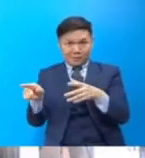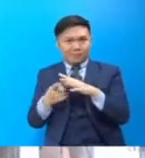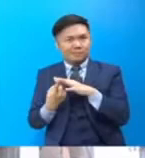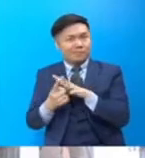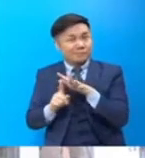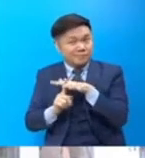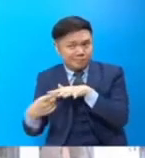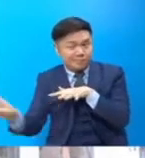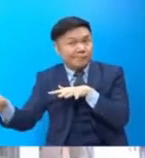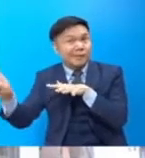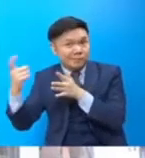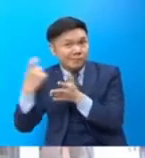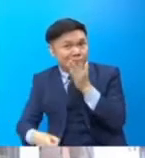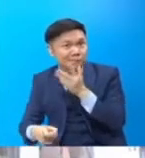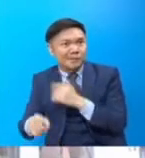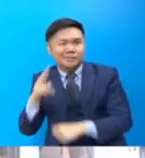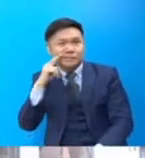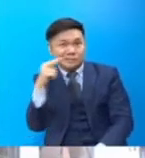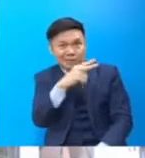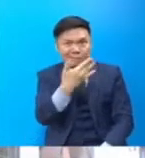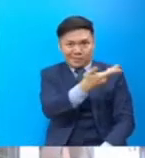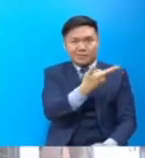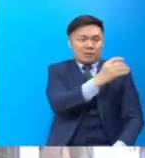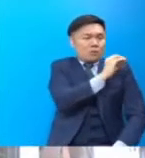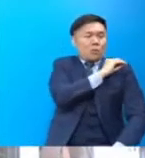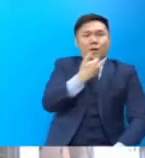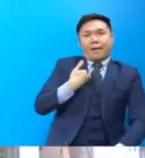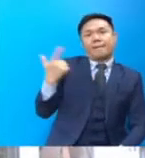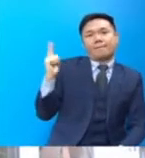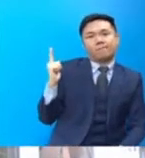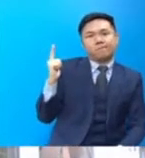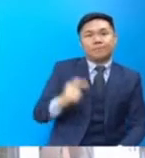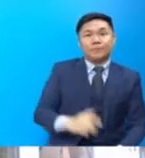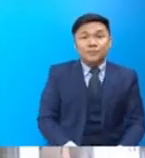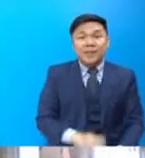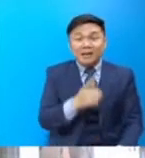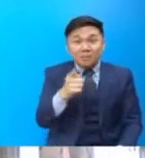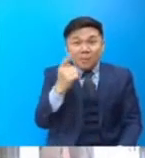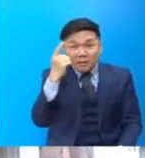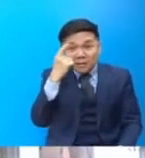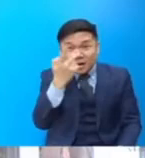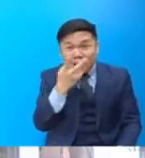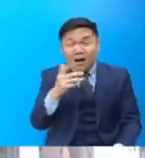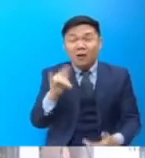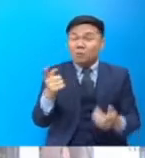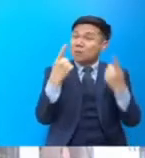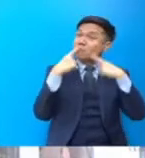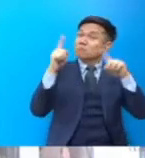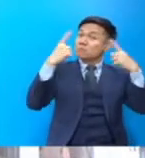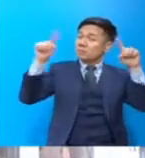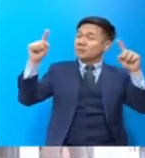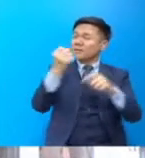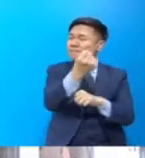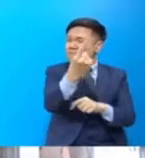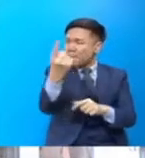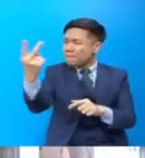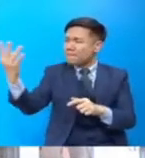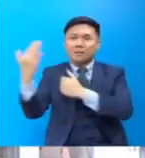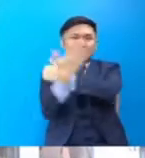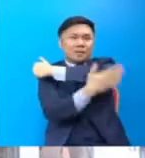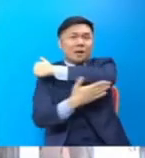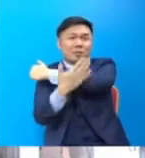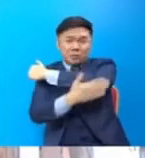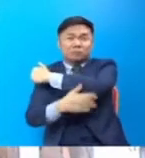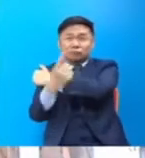Cukai custom dan juga kaki tangan kaki tangan Mereka cuma kita mesti melihat kepada kejayaan beberapa negara Ade